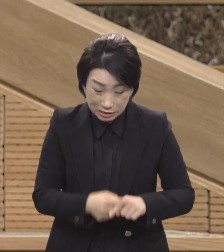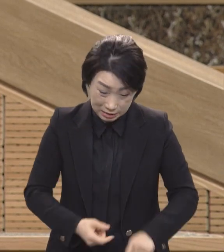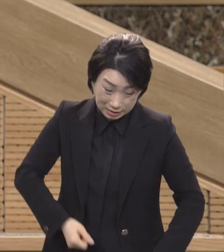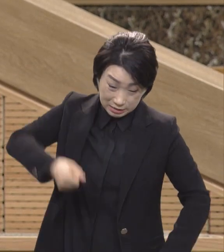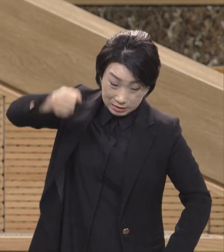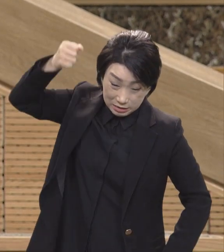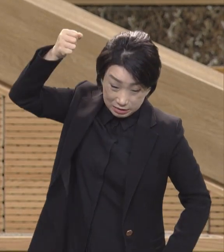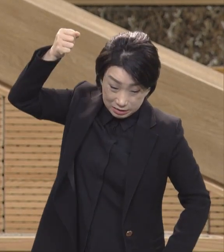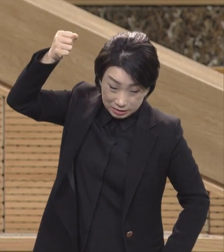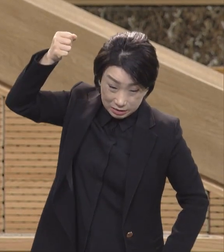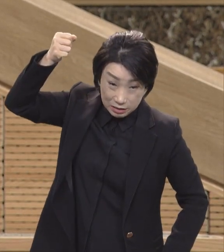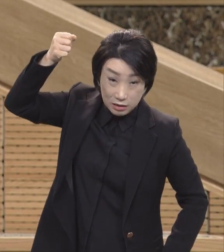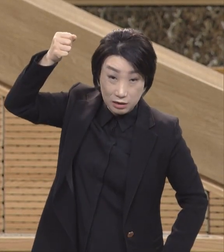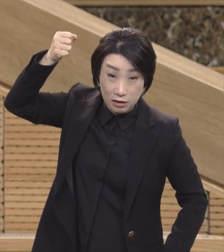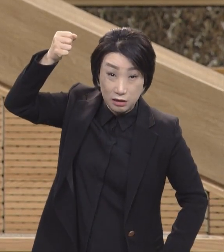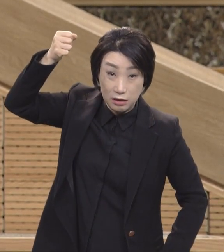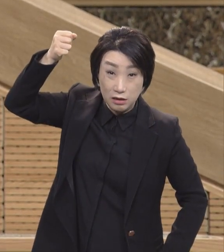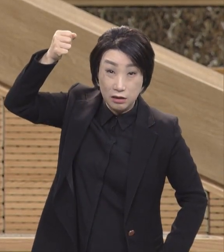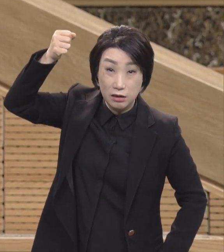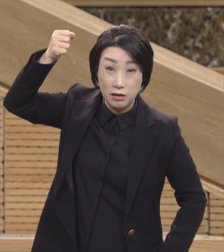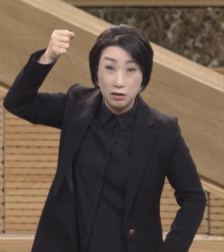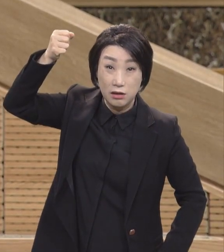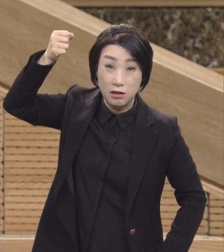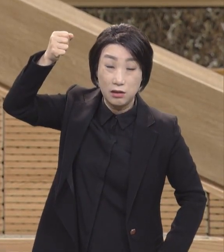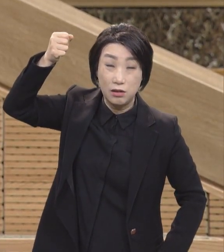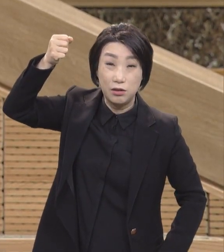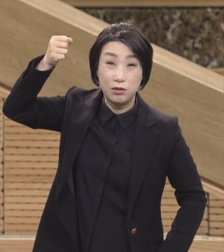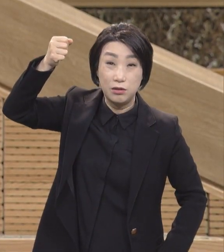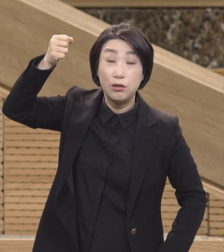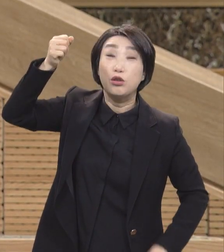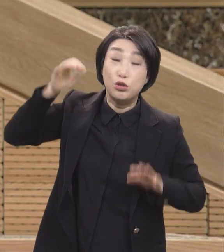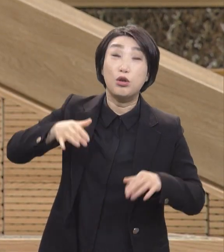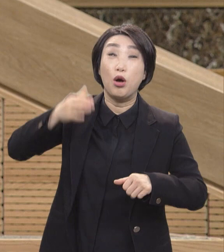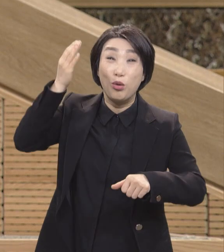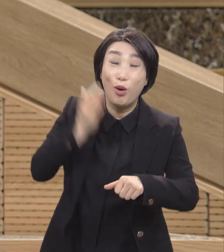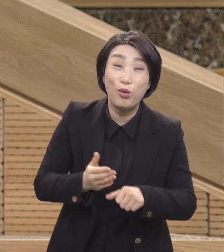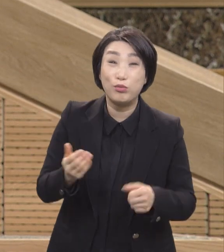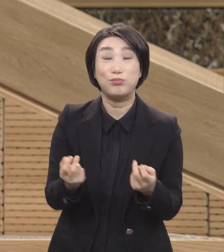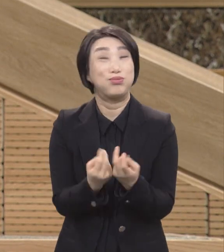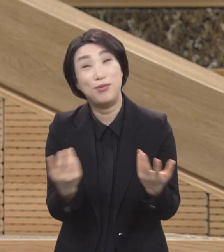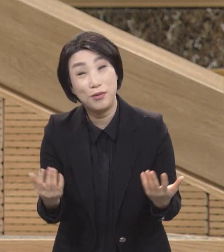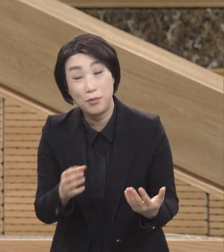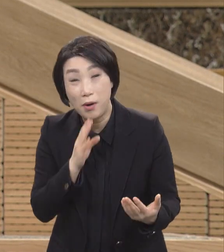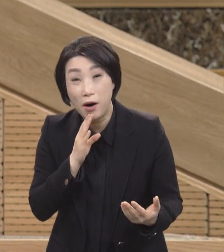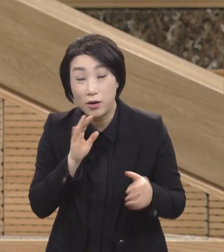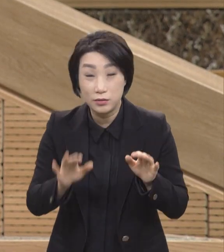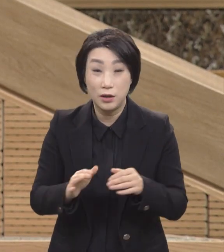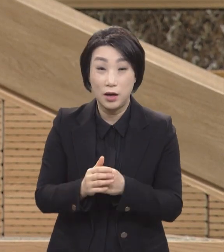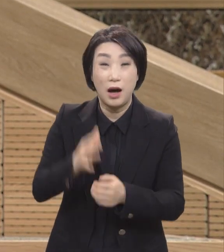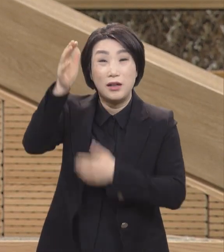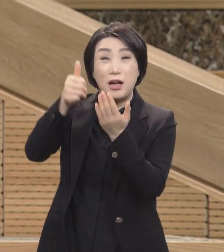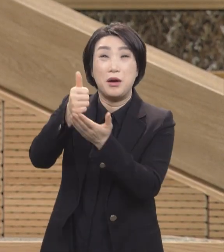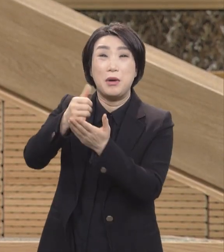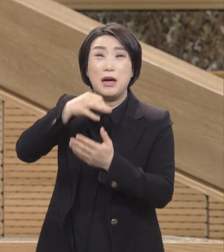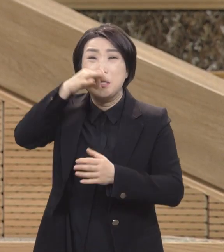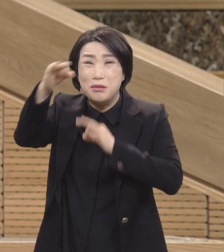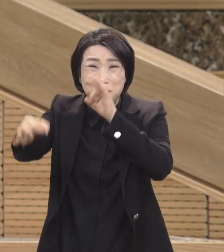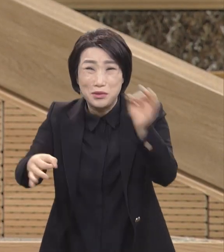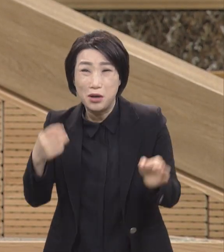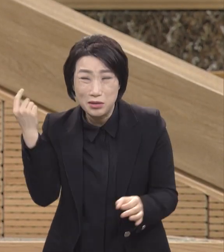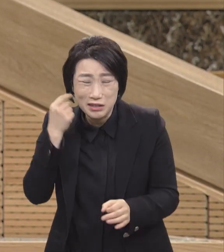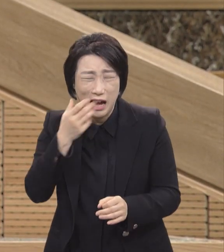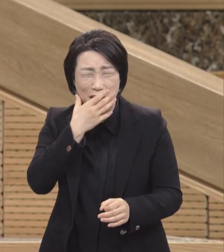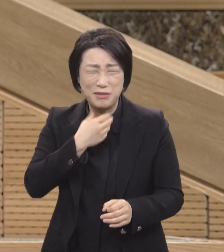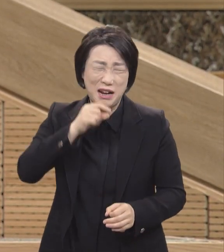내려오면 끝이야. 네 하나님께서 아브라함아